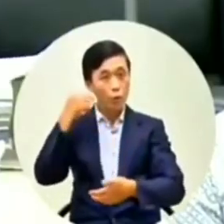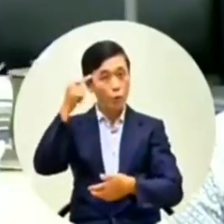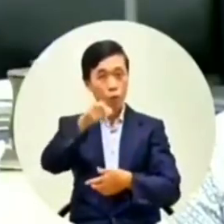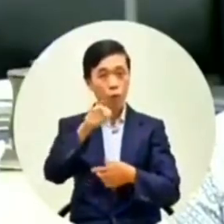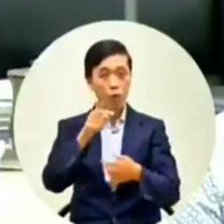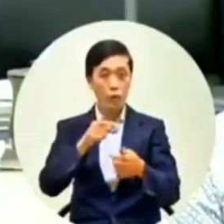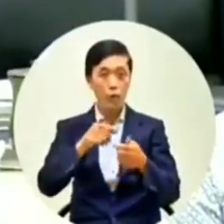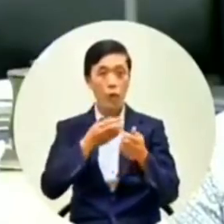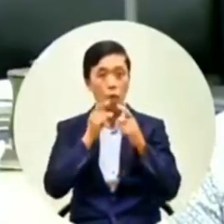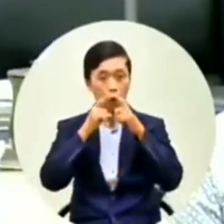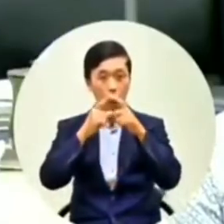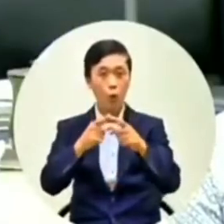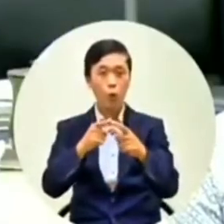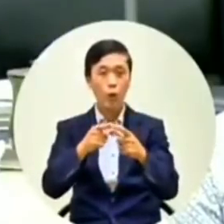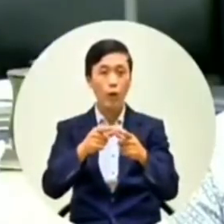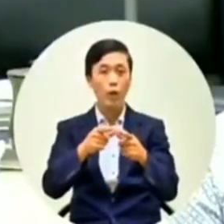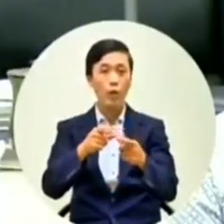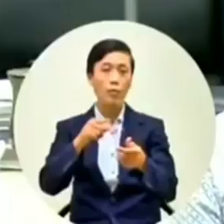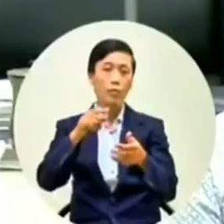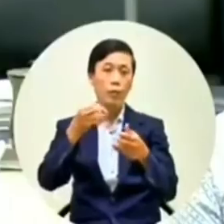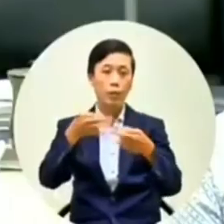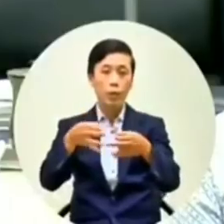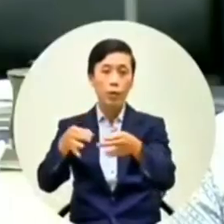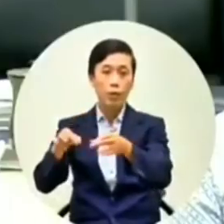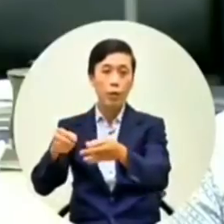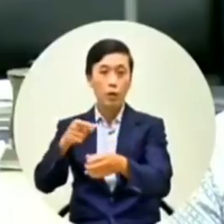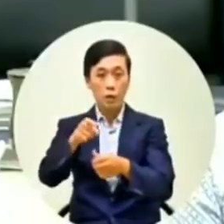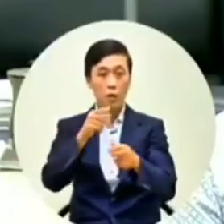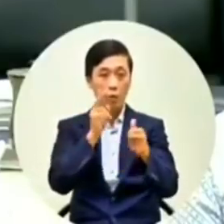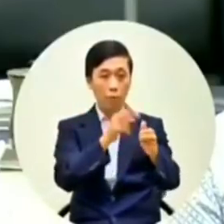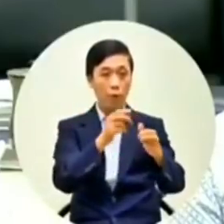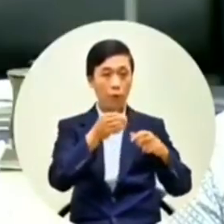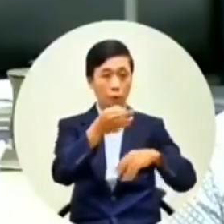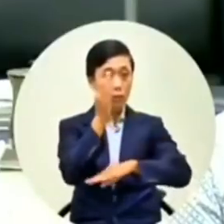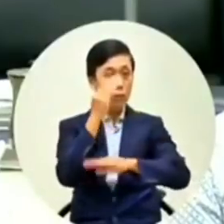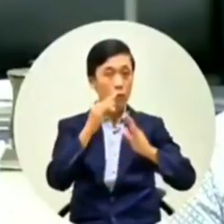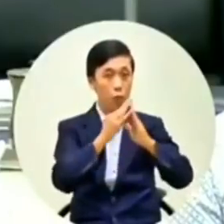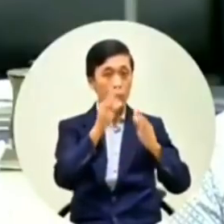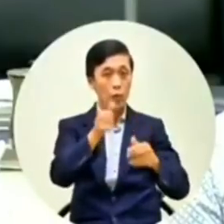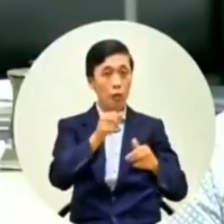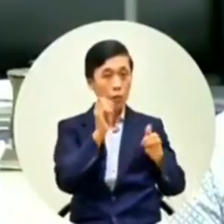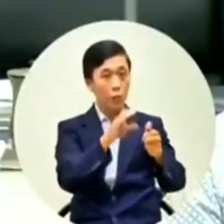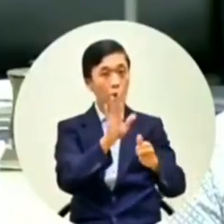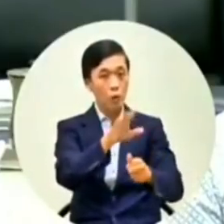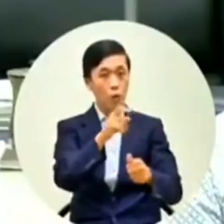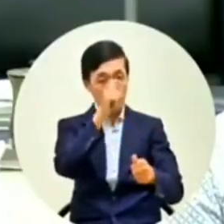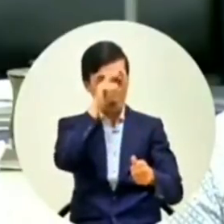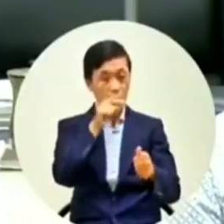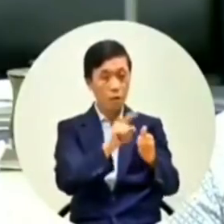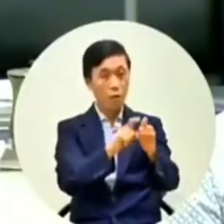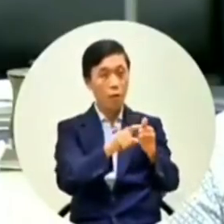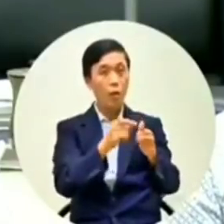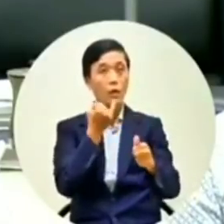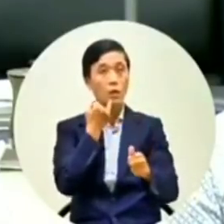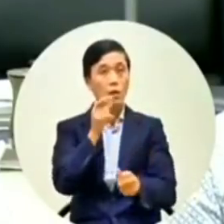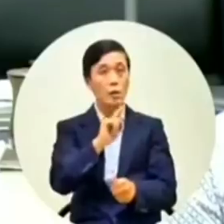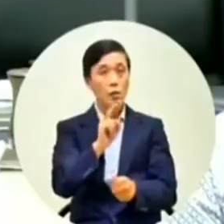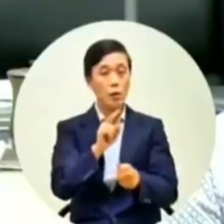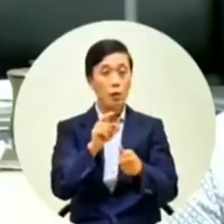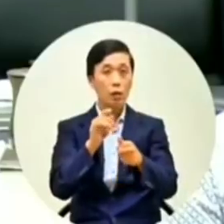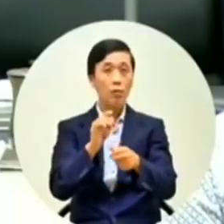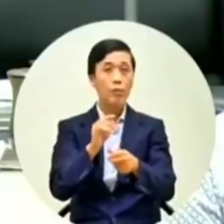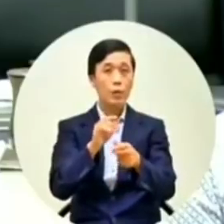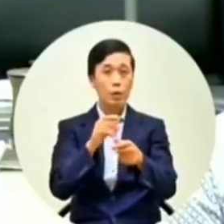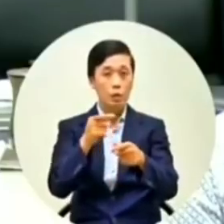描淡写。虽然呢，你有这个指示我们的财政局长说呢，希望他可以呢，能够呢，尽快的